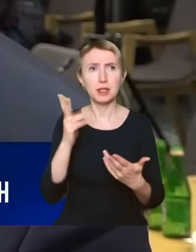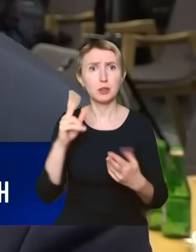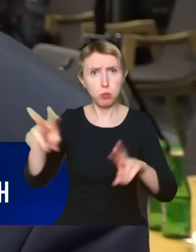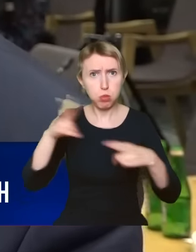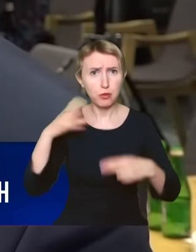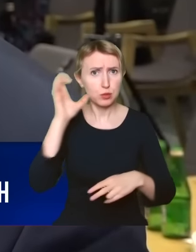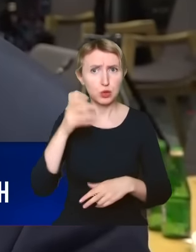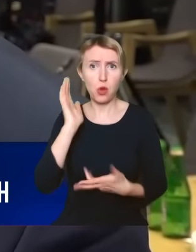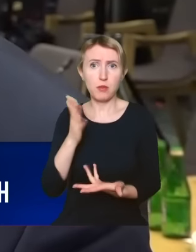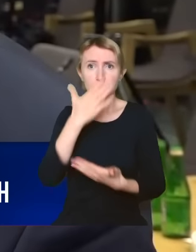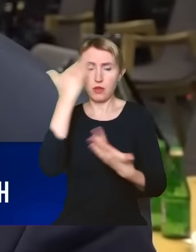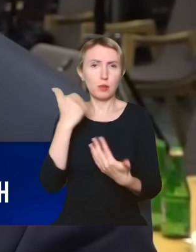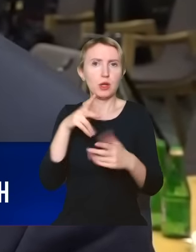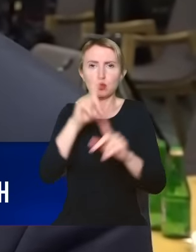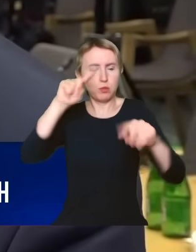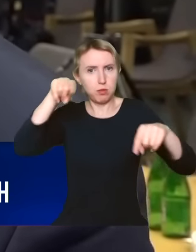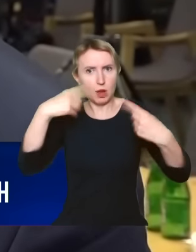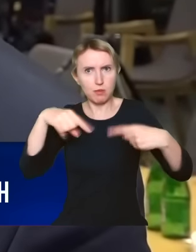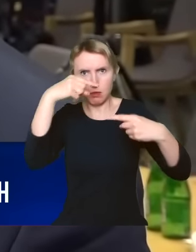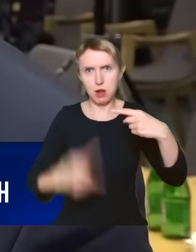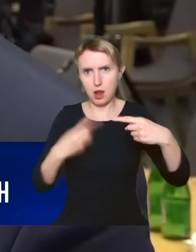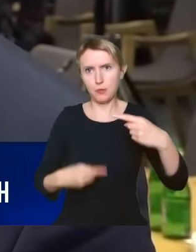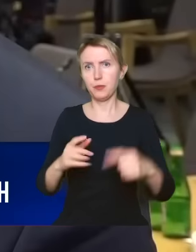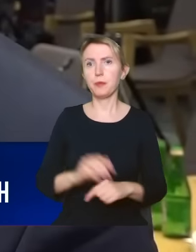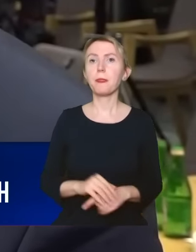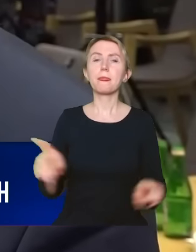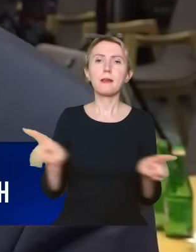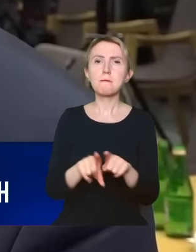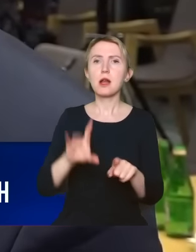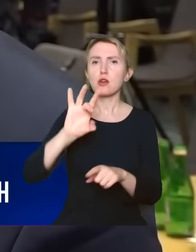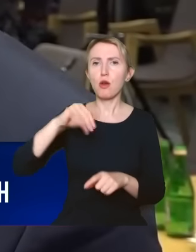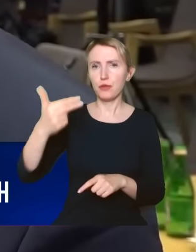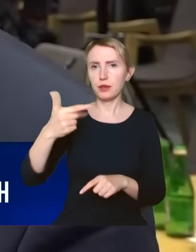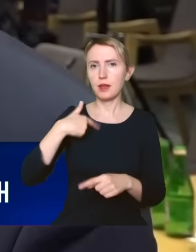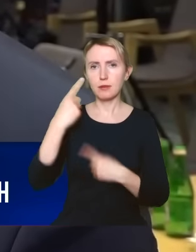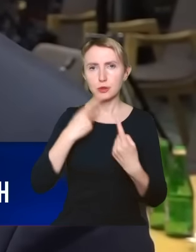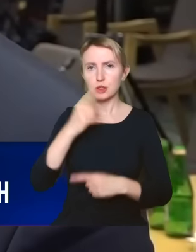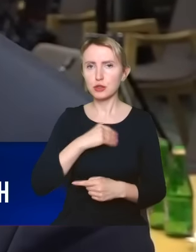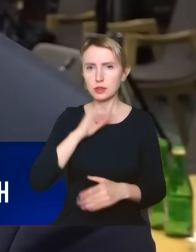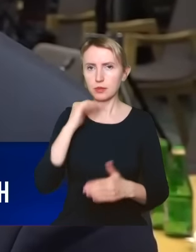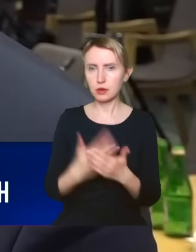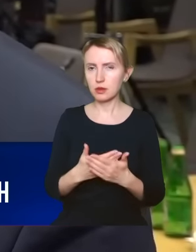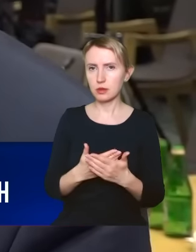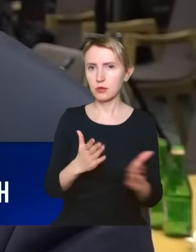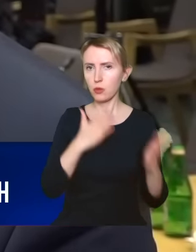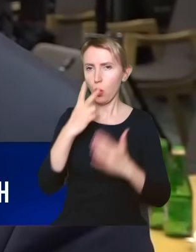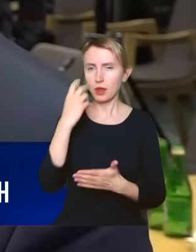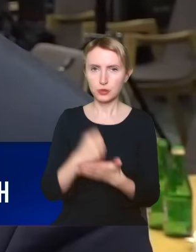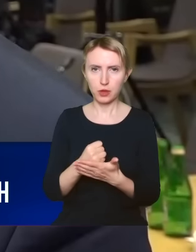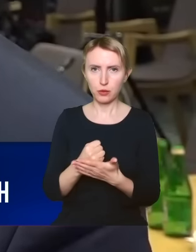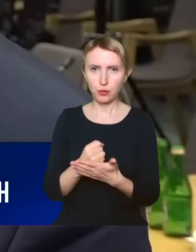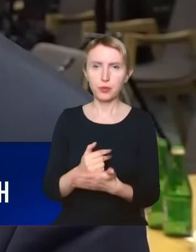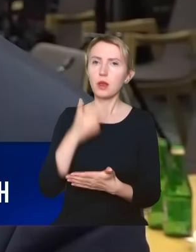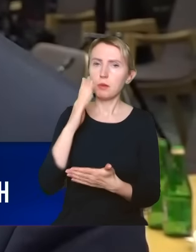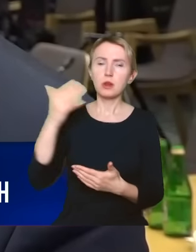dalej, chociaż tam się mnóstwo sprzeczności pojawiało. To samo dotyczy zresztą Gowina. I myślę, szczerze mówiąc, że także co do kolejnych świadków, którzy będą